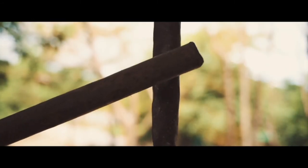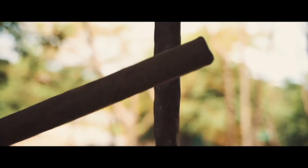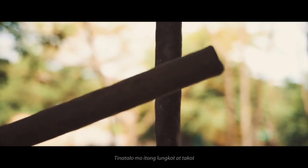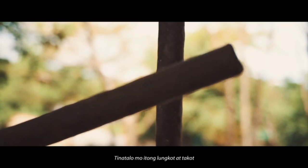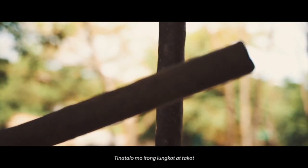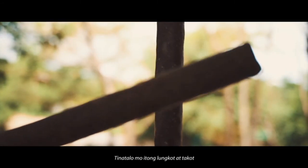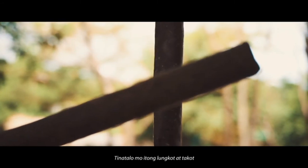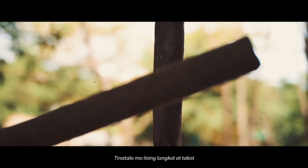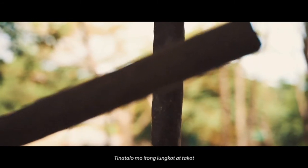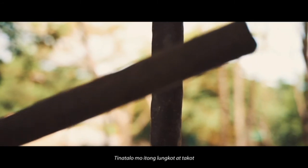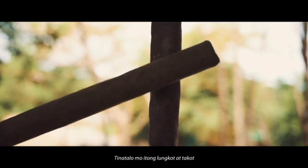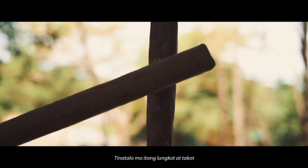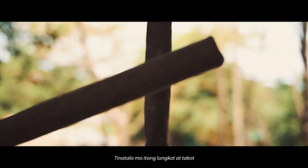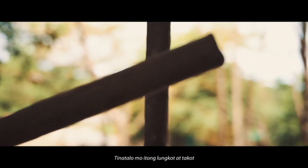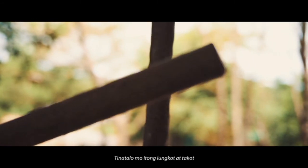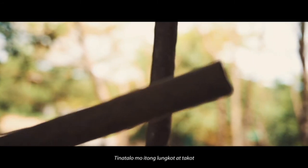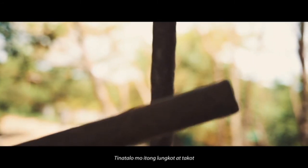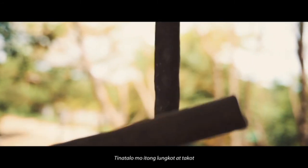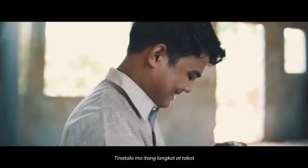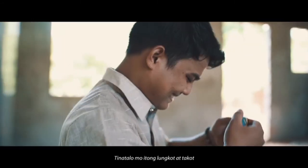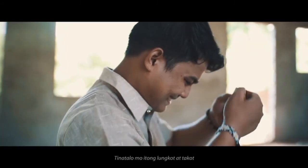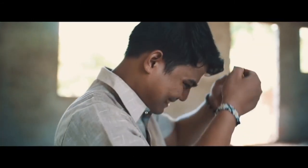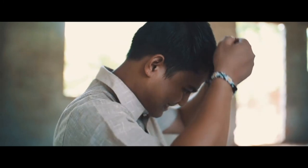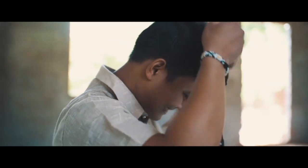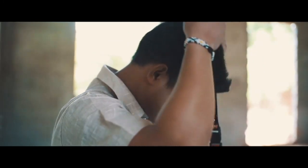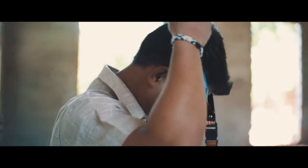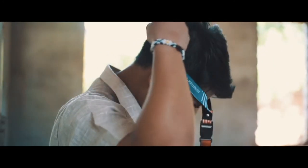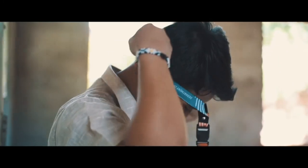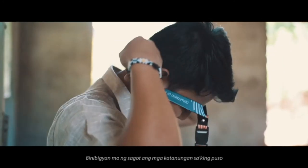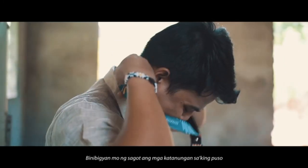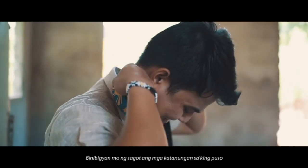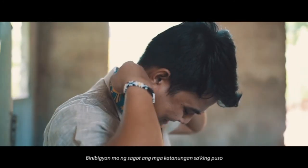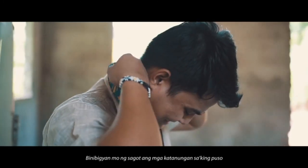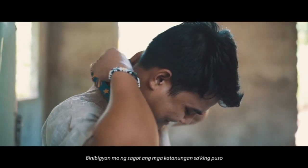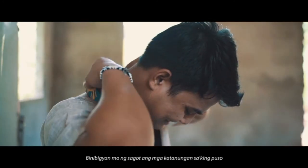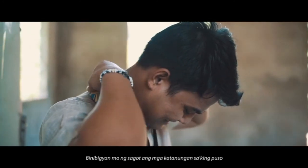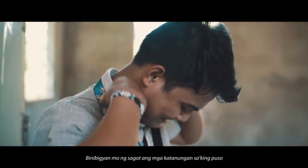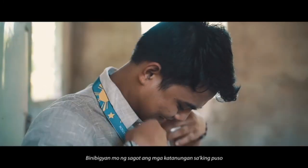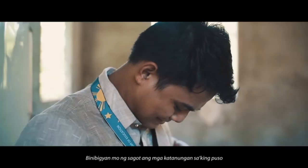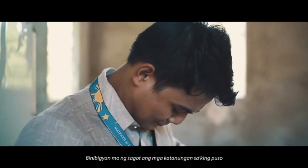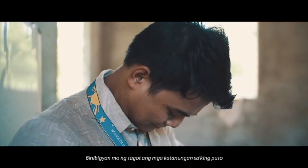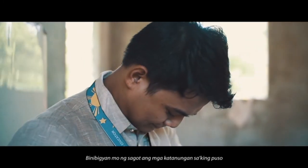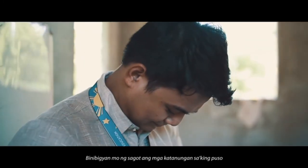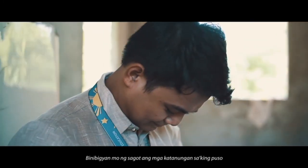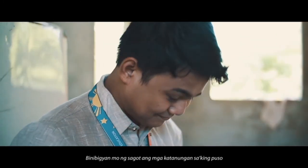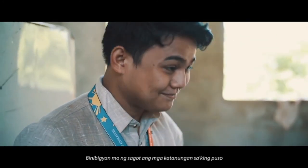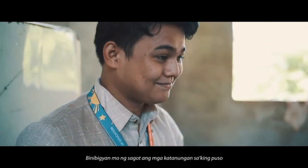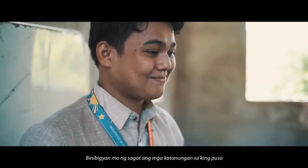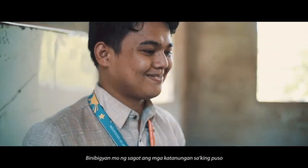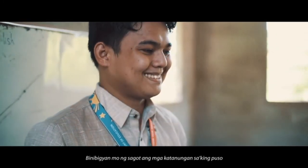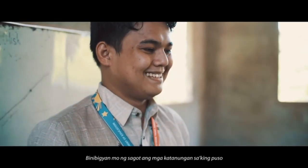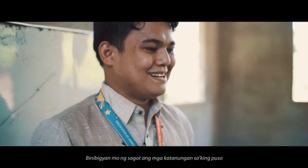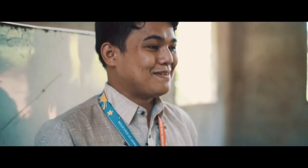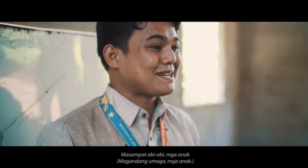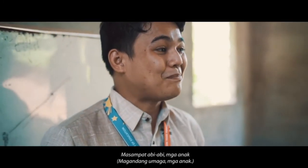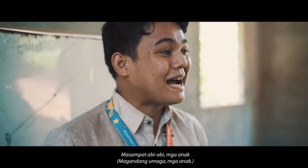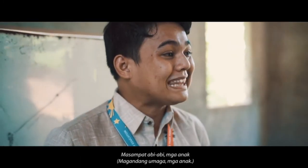na structured ng pagkakasunod-sunod ng mga aralin. Tayo ay may humigit kumulang sa